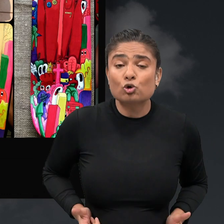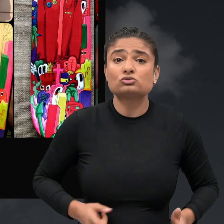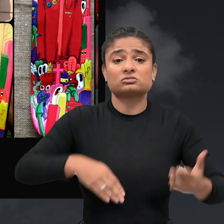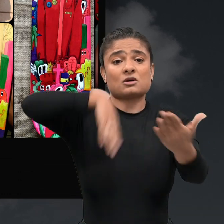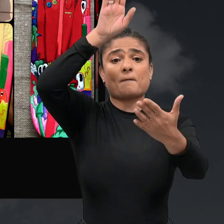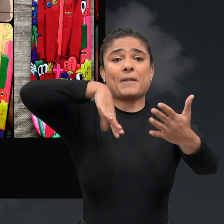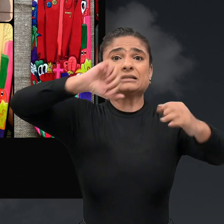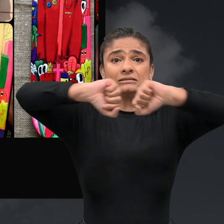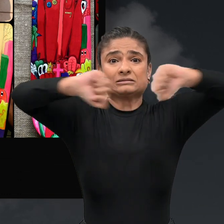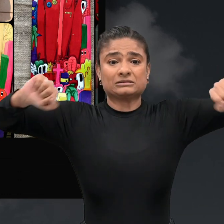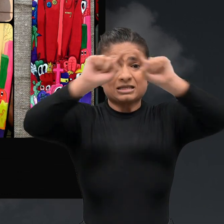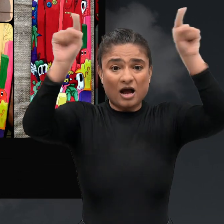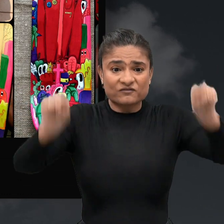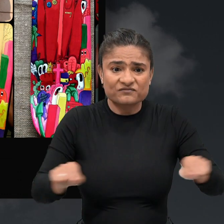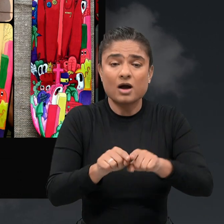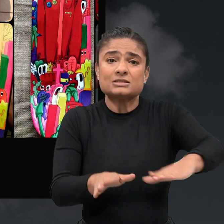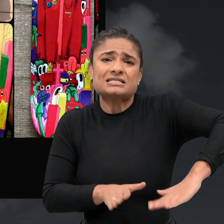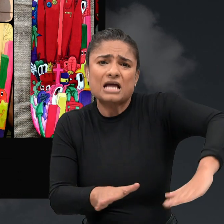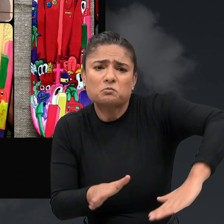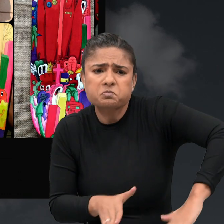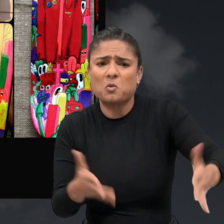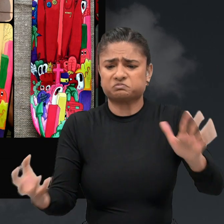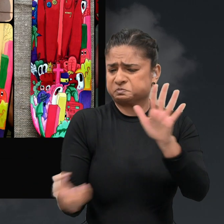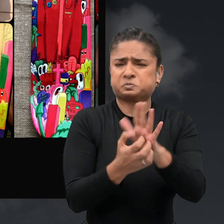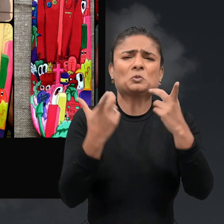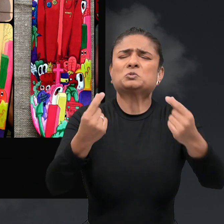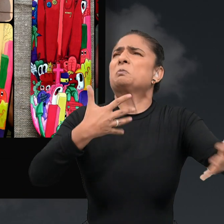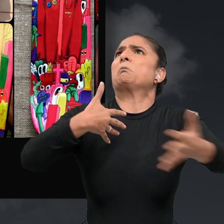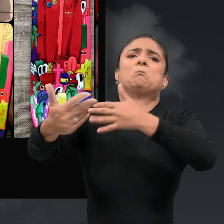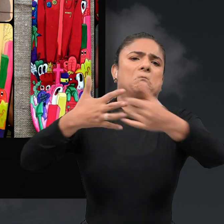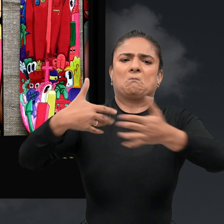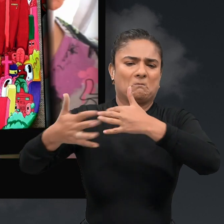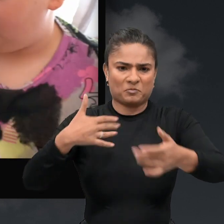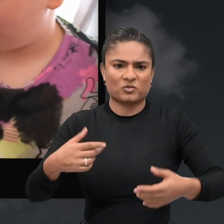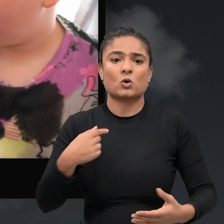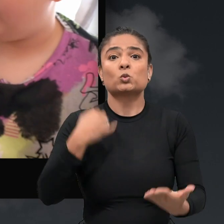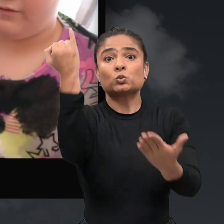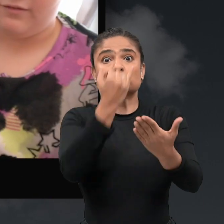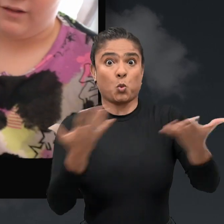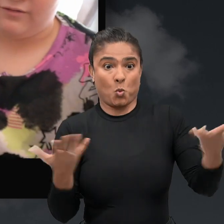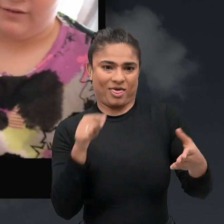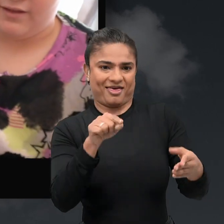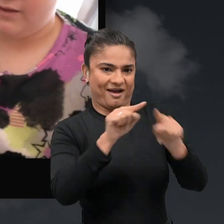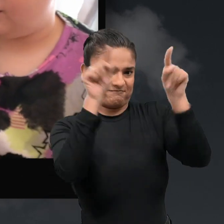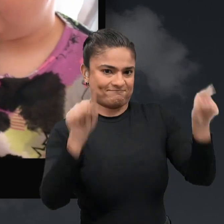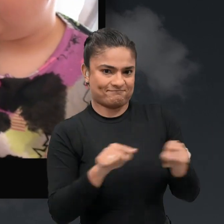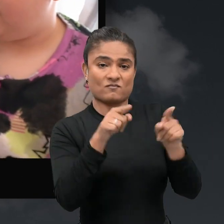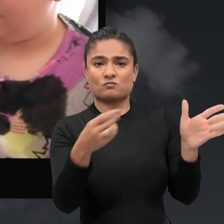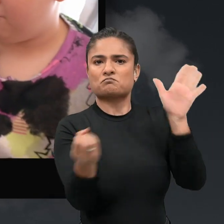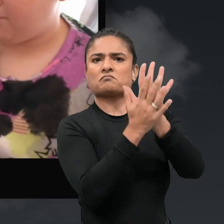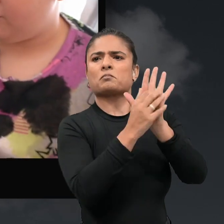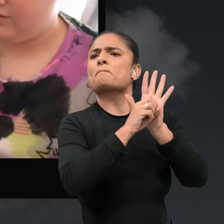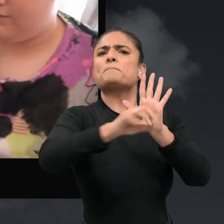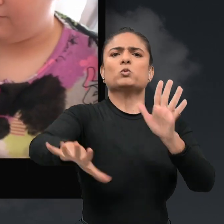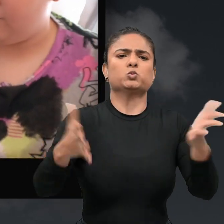We do t-shirts, canvases, we do skateboards, we do anything. And we do all our designs on here and